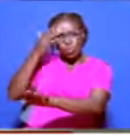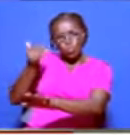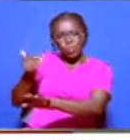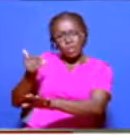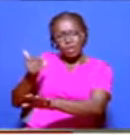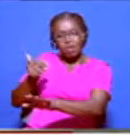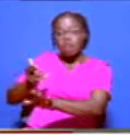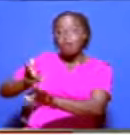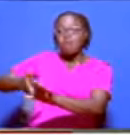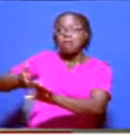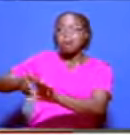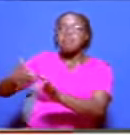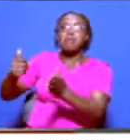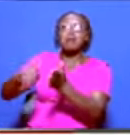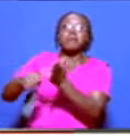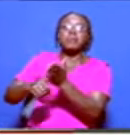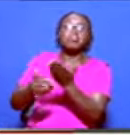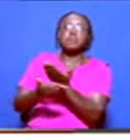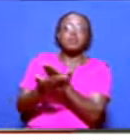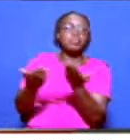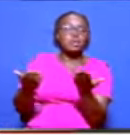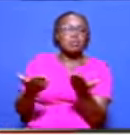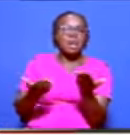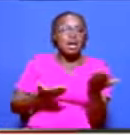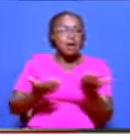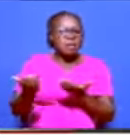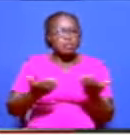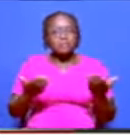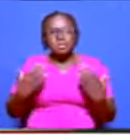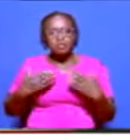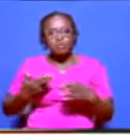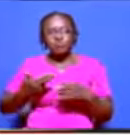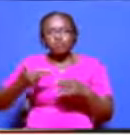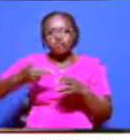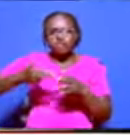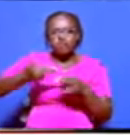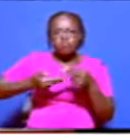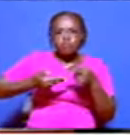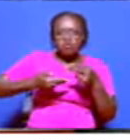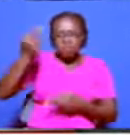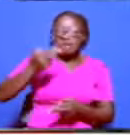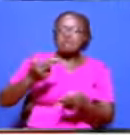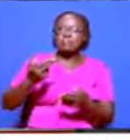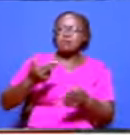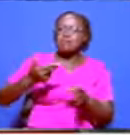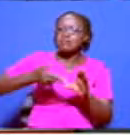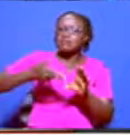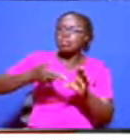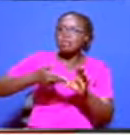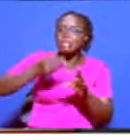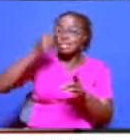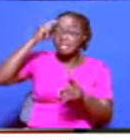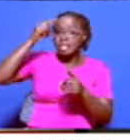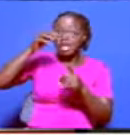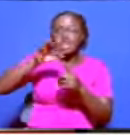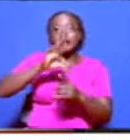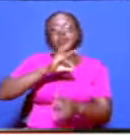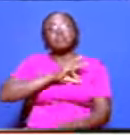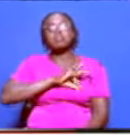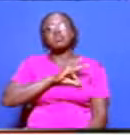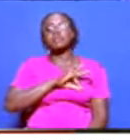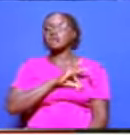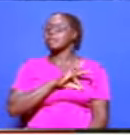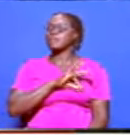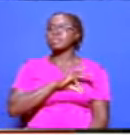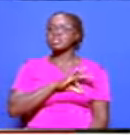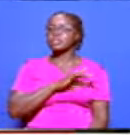vikishuhudiwa. Hali hii imesababisha wafanyabiashara walagai kupandisha marudufu bei ya mafuta kwa lengo la kujipatia faida kubwa